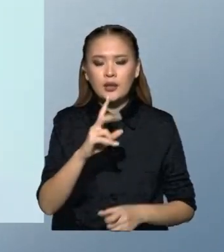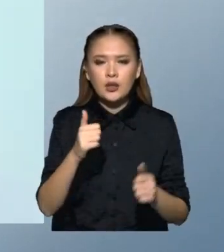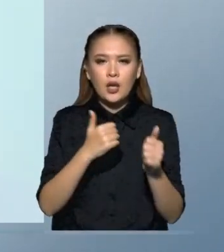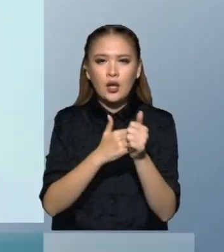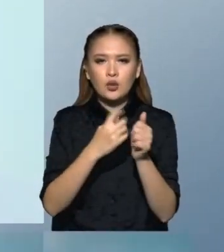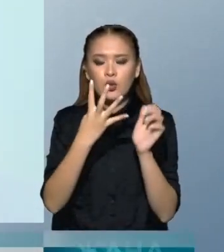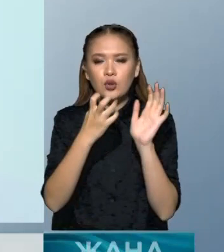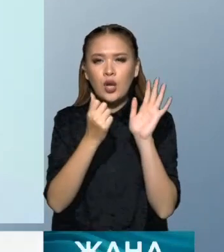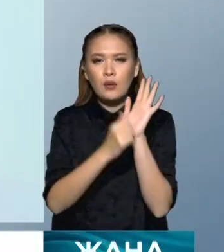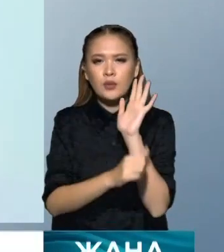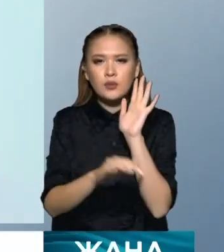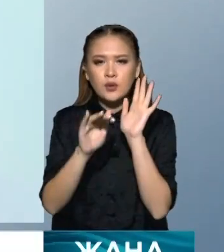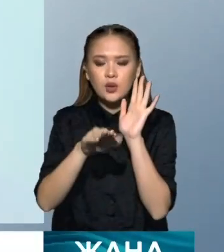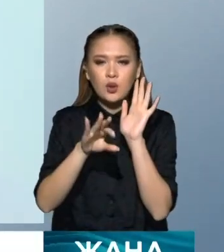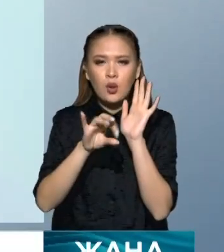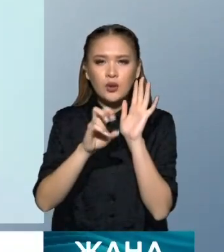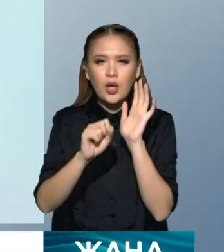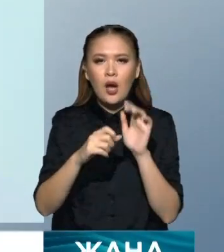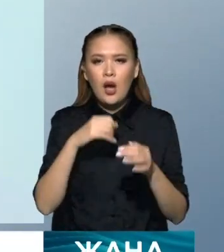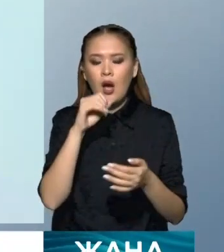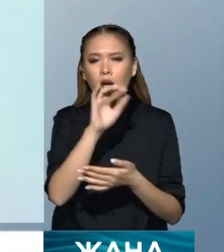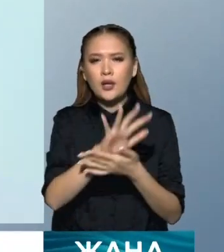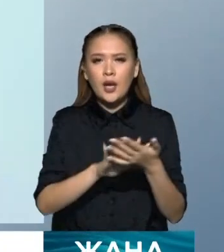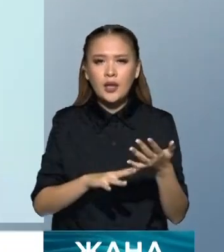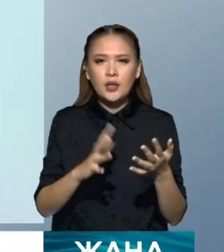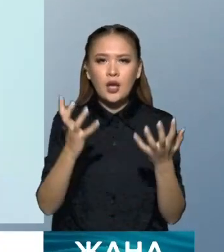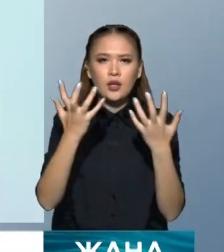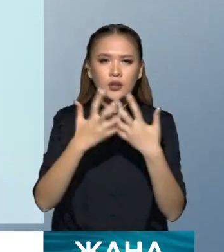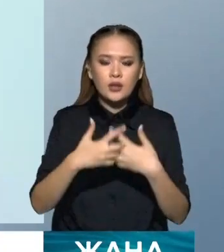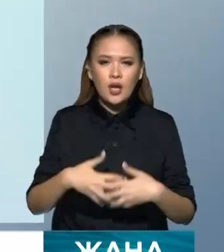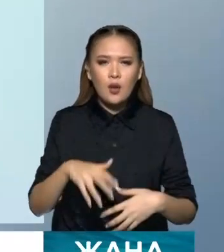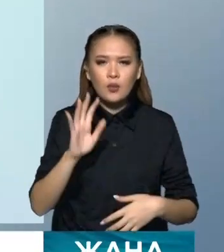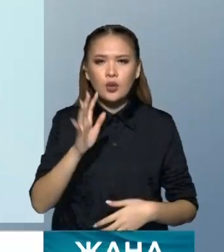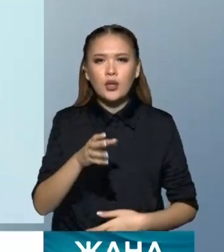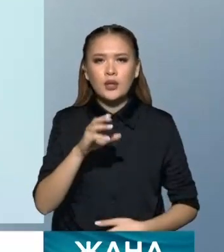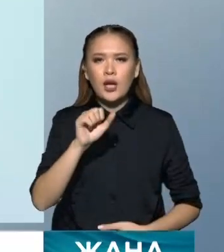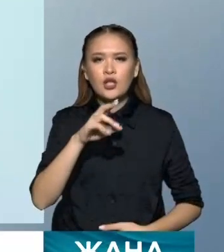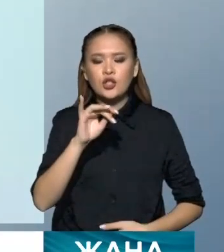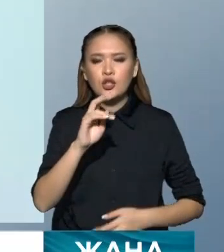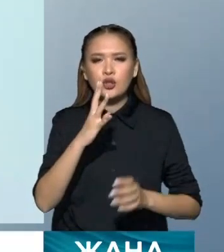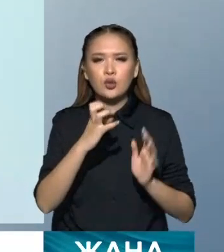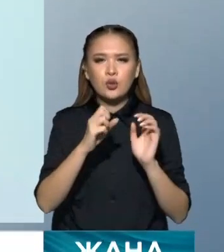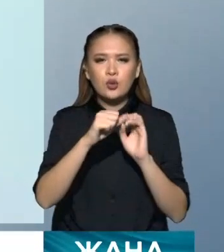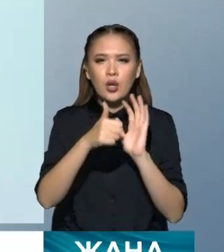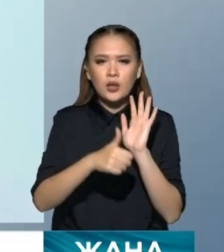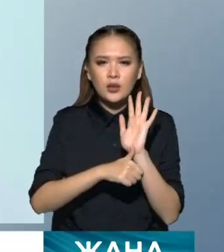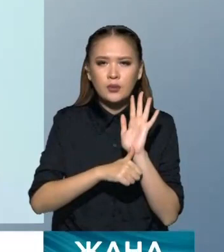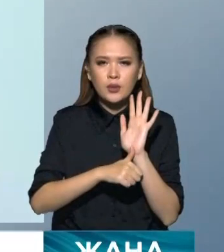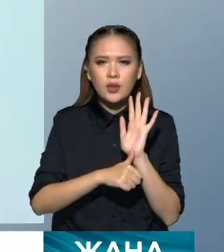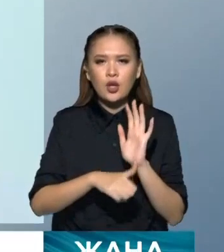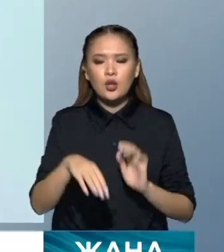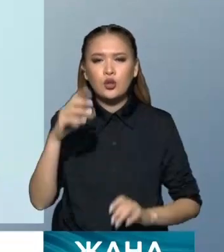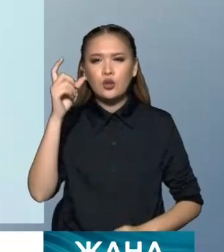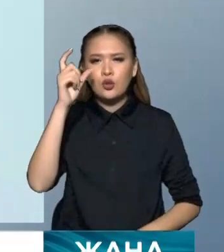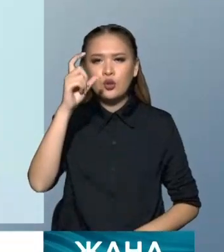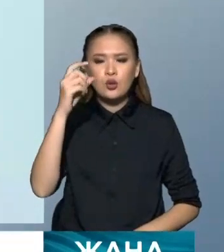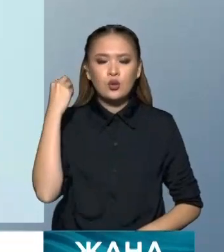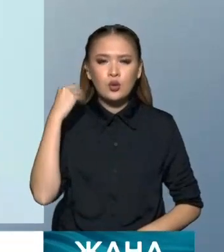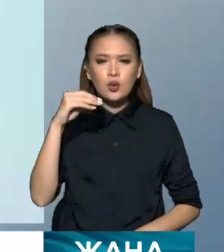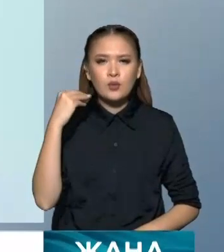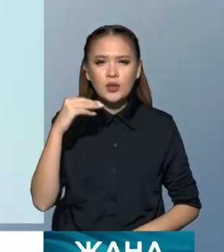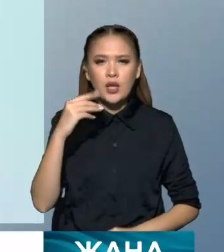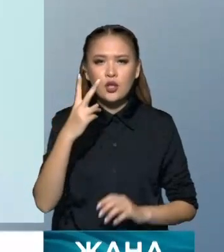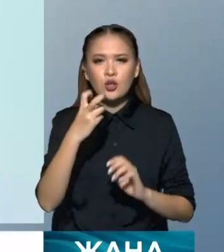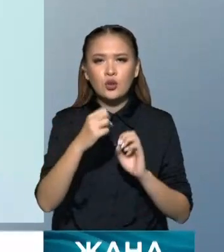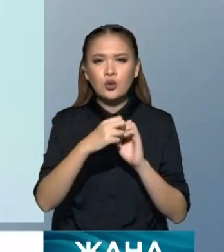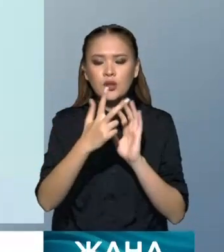460 мың тоннаға жуық. Әрі қарай тарқатсақ, Тәжікстан 416 мың, Ауғанстан 267 мың, Түркменстан